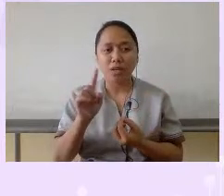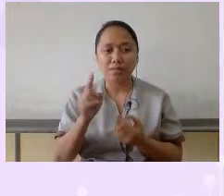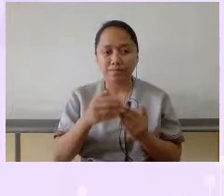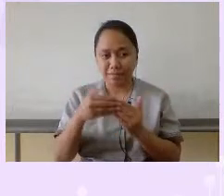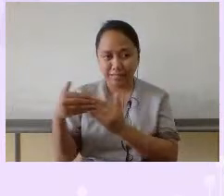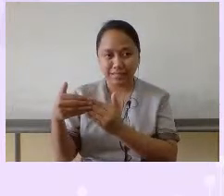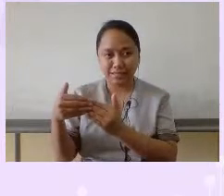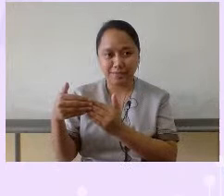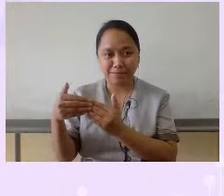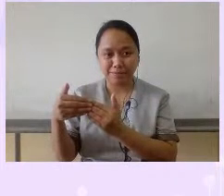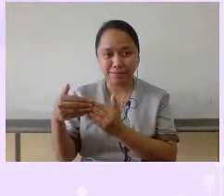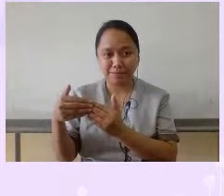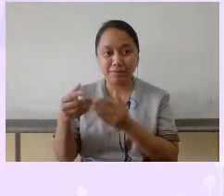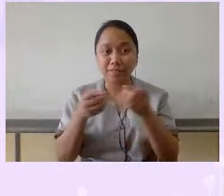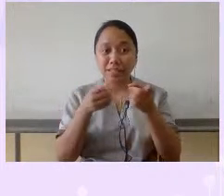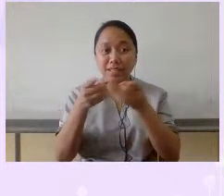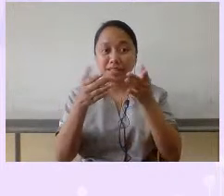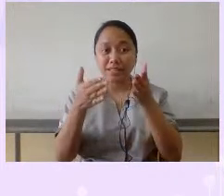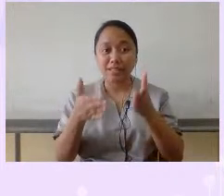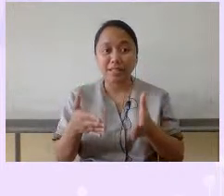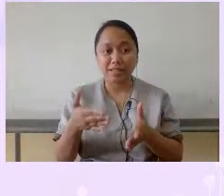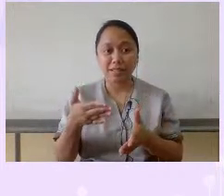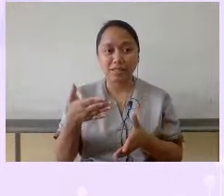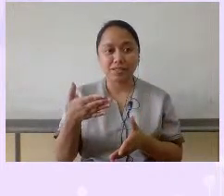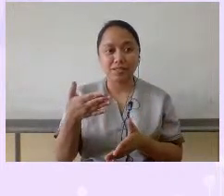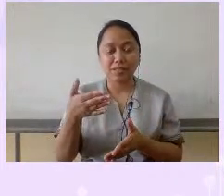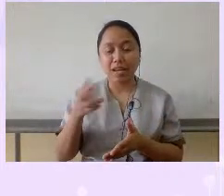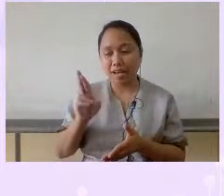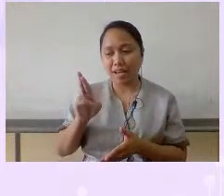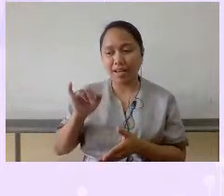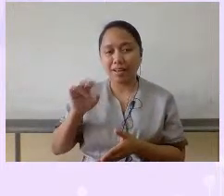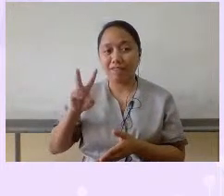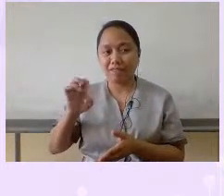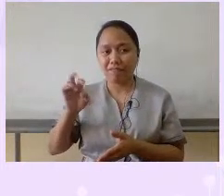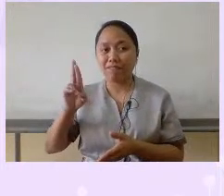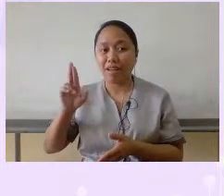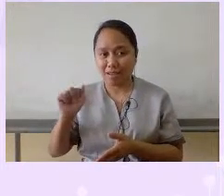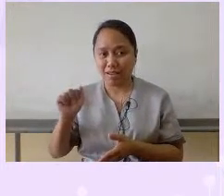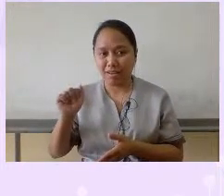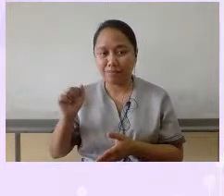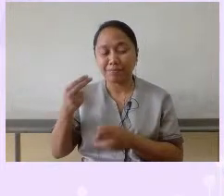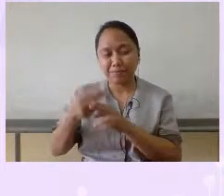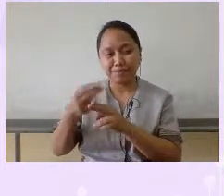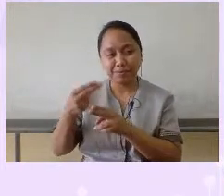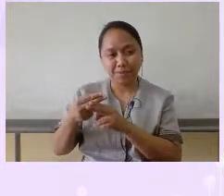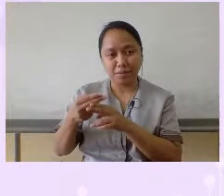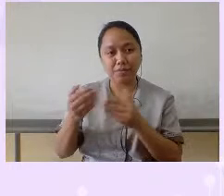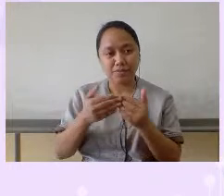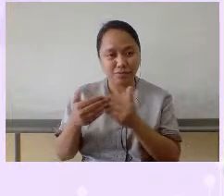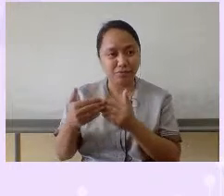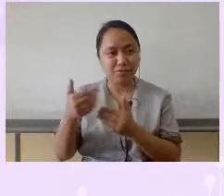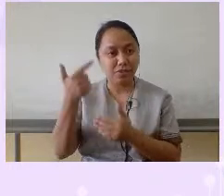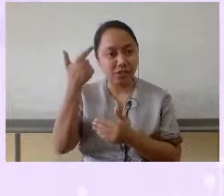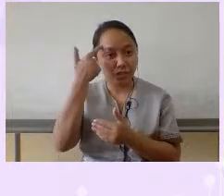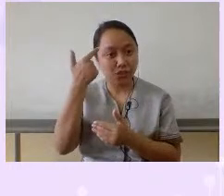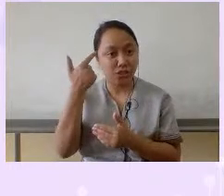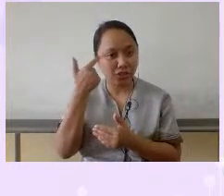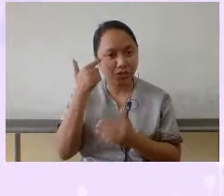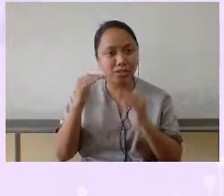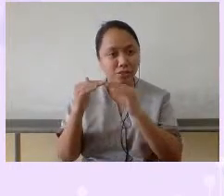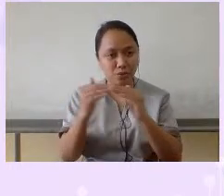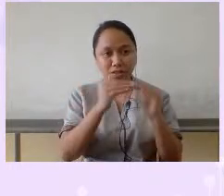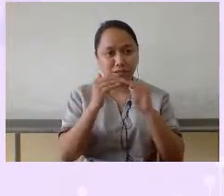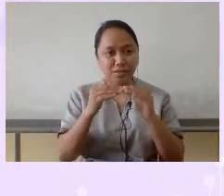si Director Anrey Villota Rivera, Program Director for Gender Equality and Social